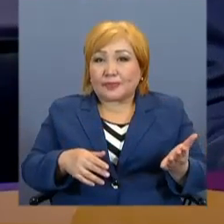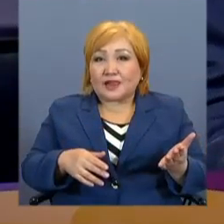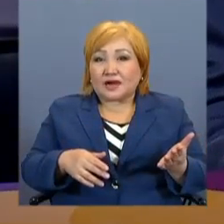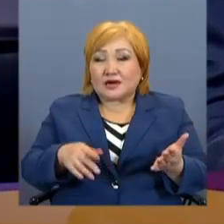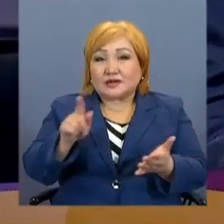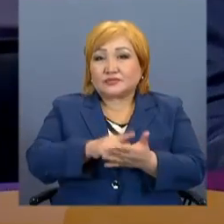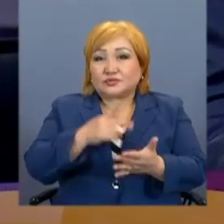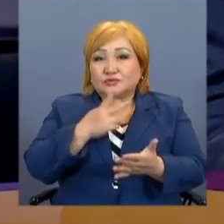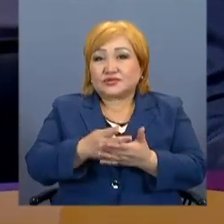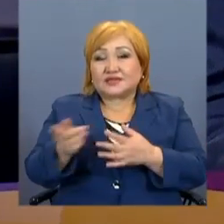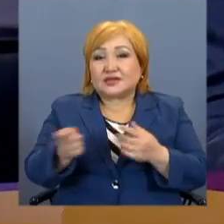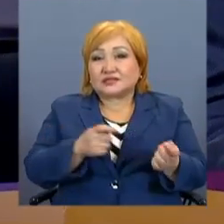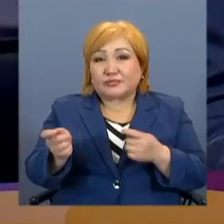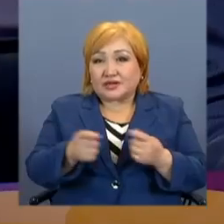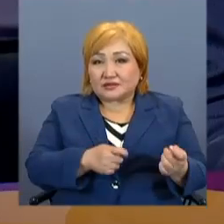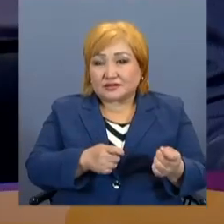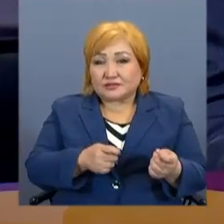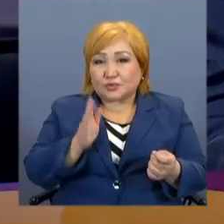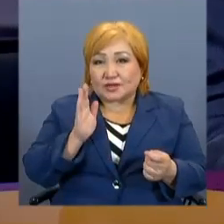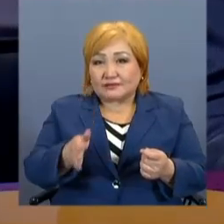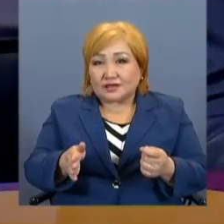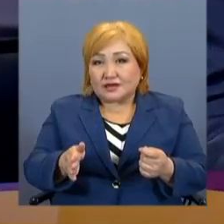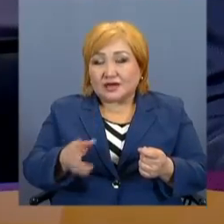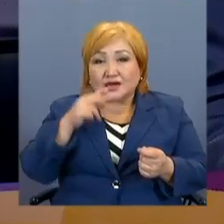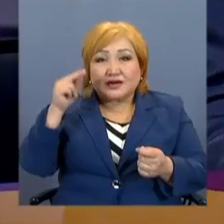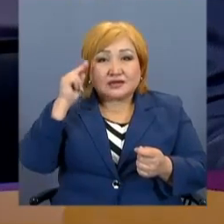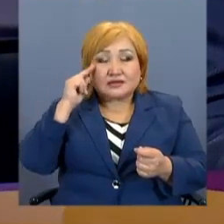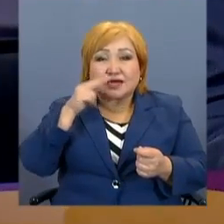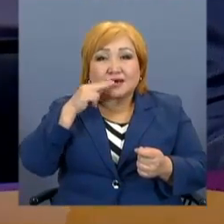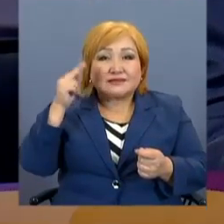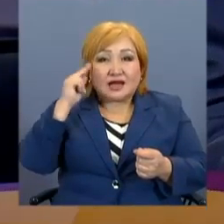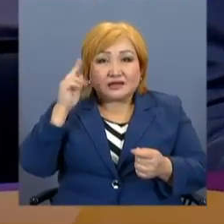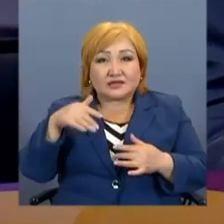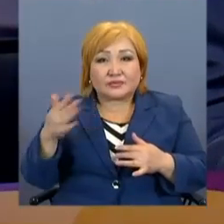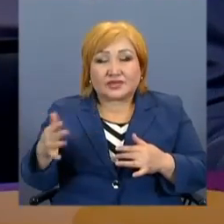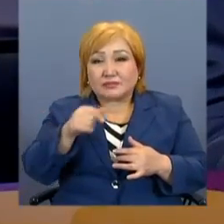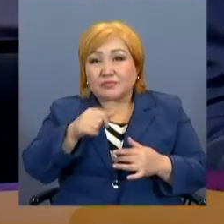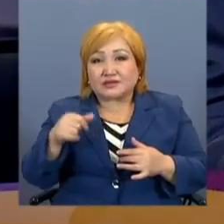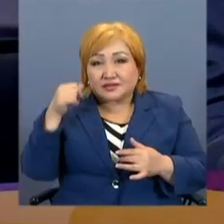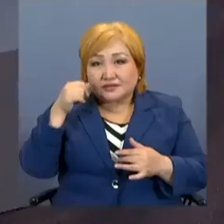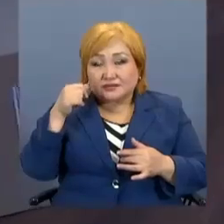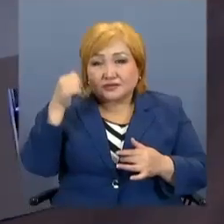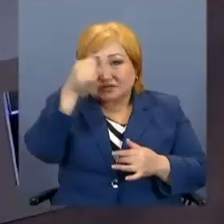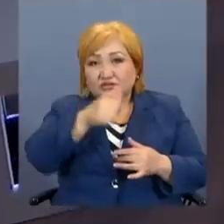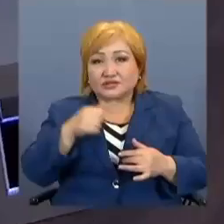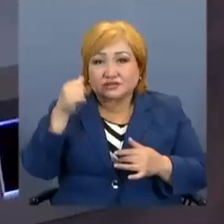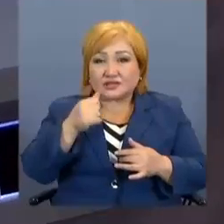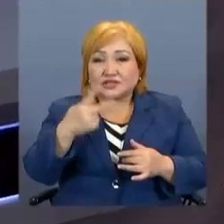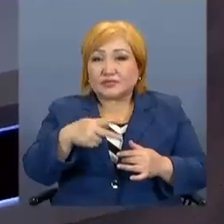жүреді. Енді Қытай тарапынан былтырғы жылға 22 әкімшілік